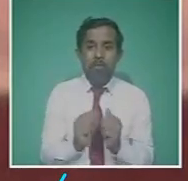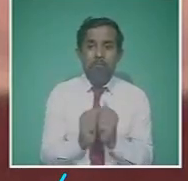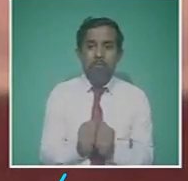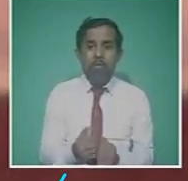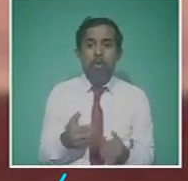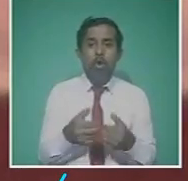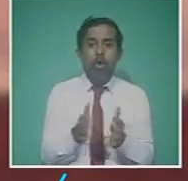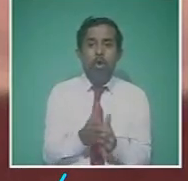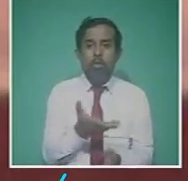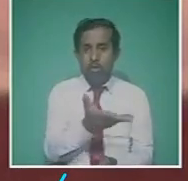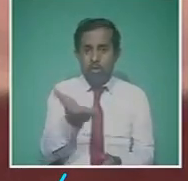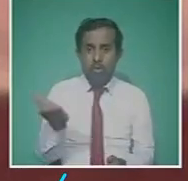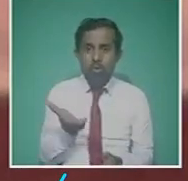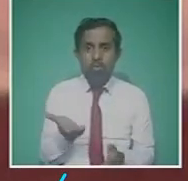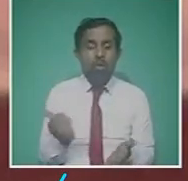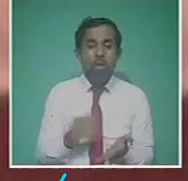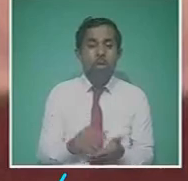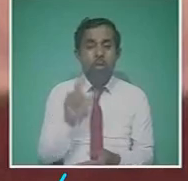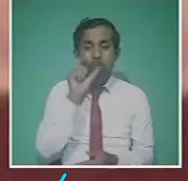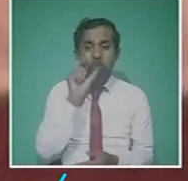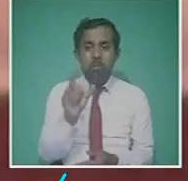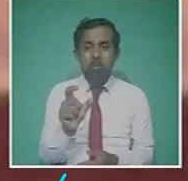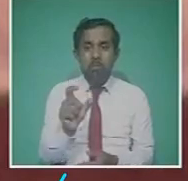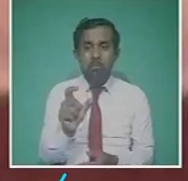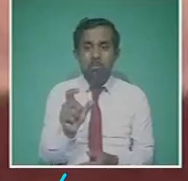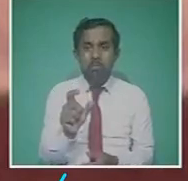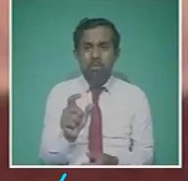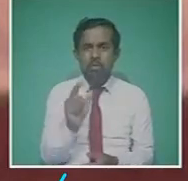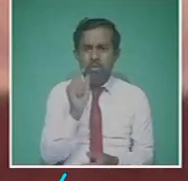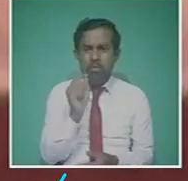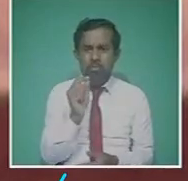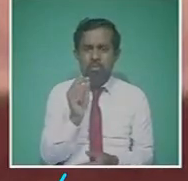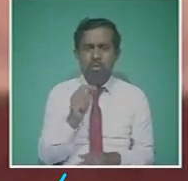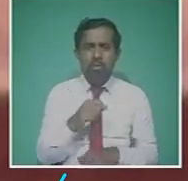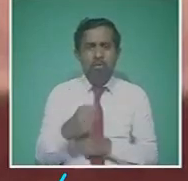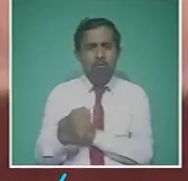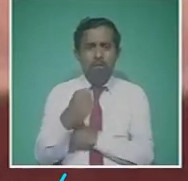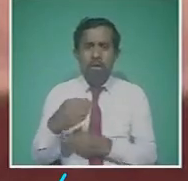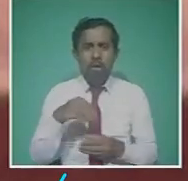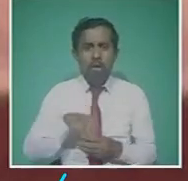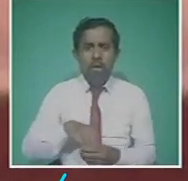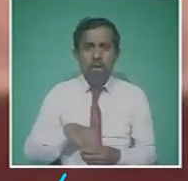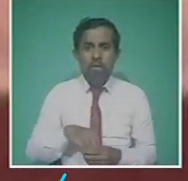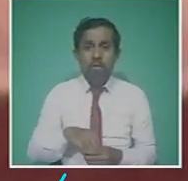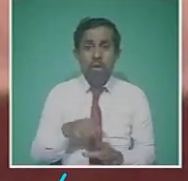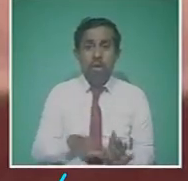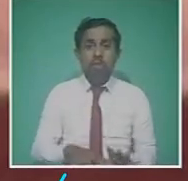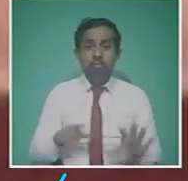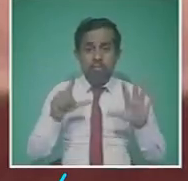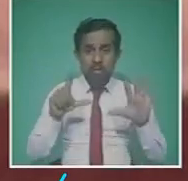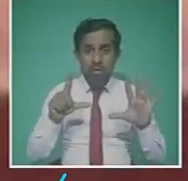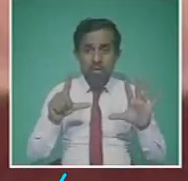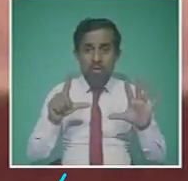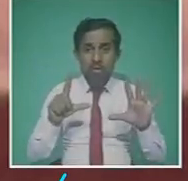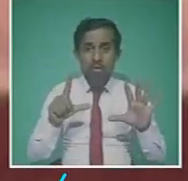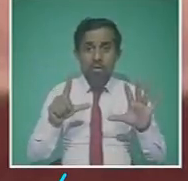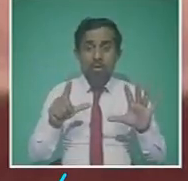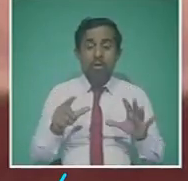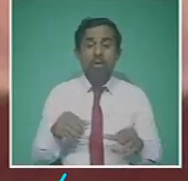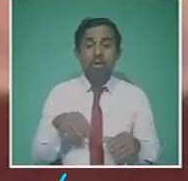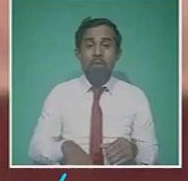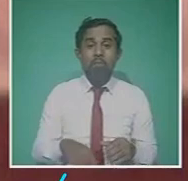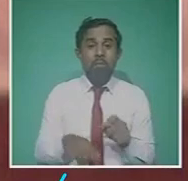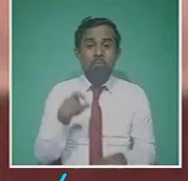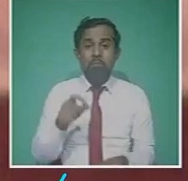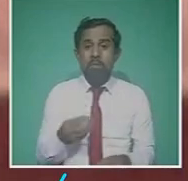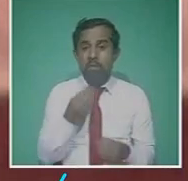ඔබ තමුන්ලාන්සලා ආපස් හැරලා බලන්න යම්කිසි වතාවක බලය ලැබුණා නම් 7 අවුරුද්දකට උලා කන්නවත් මේ රටේ